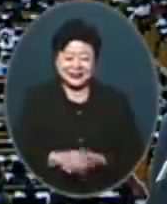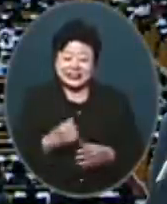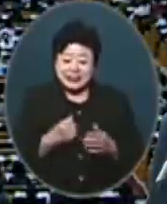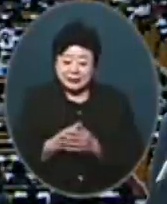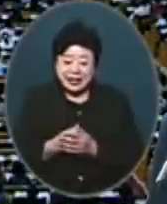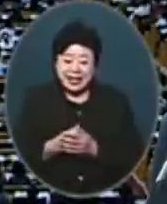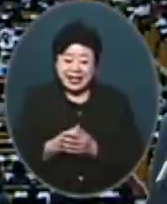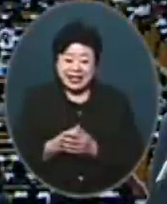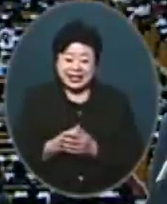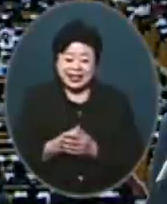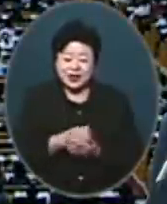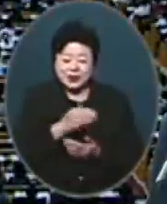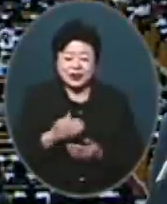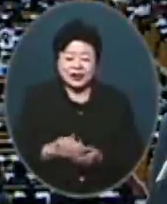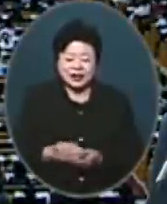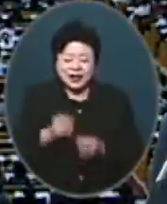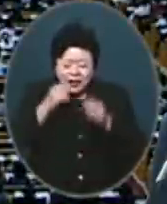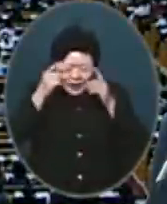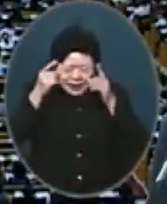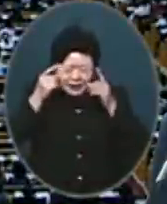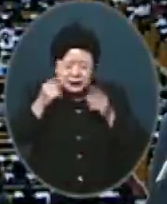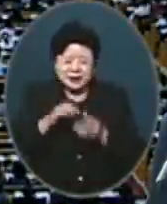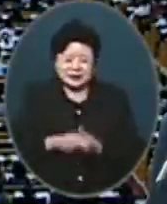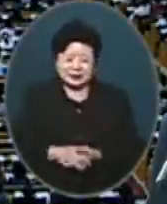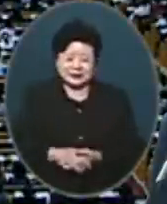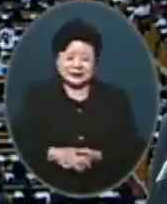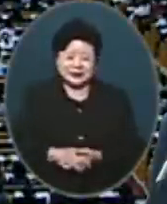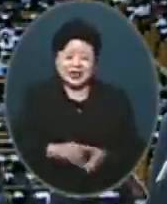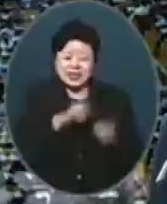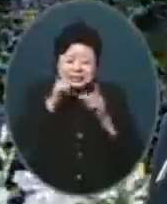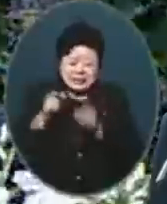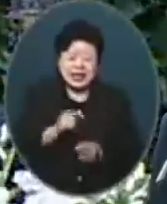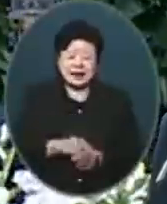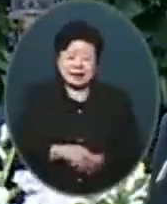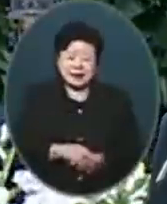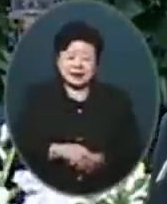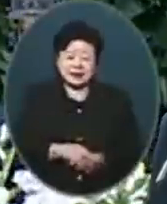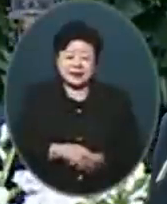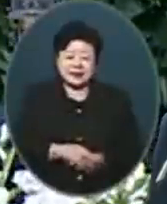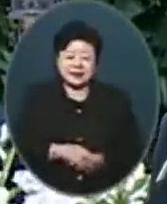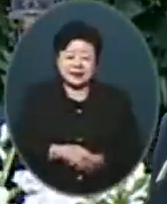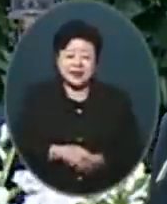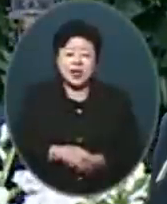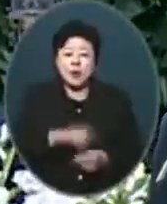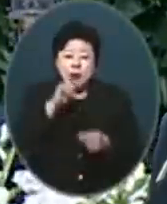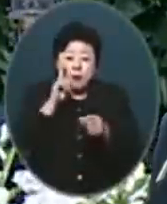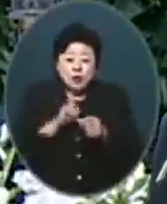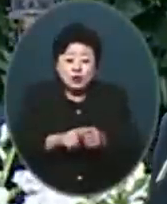그러므로 우리가 이것을 깨닫게 되면 삶의 중심, 목적이